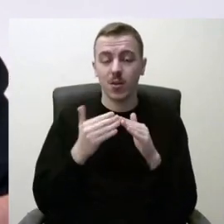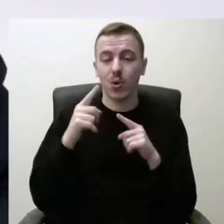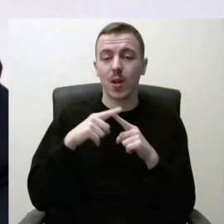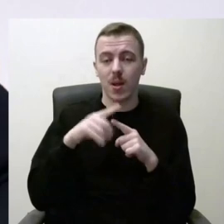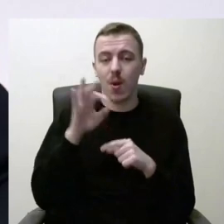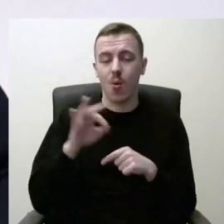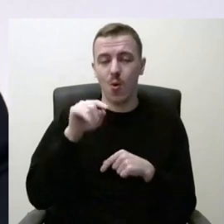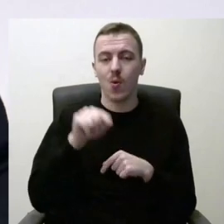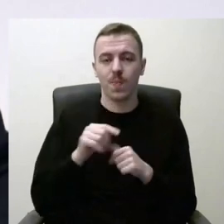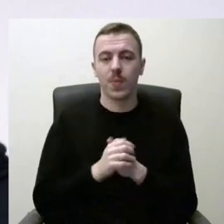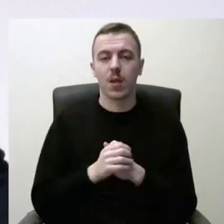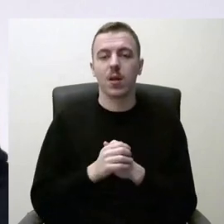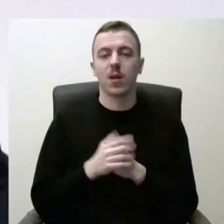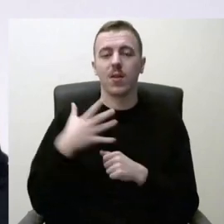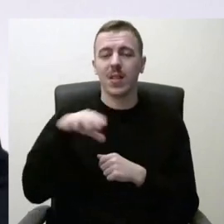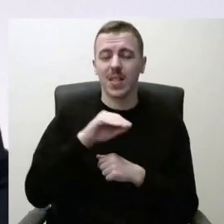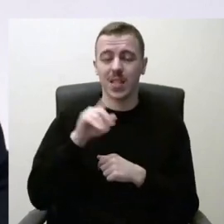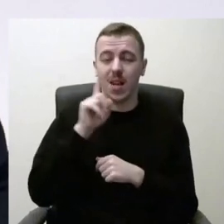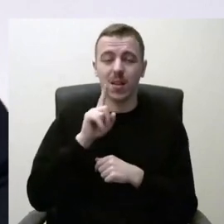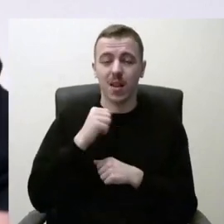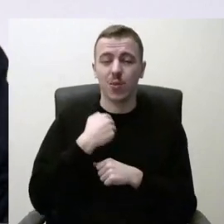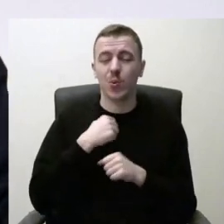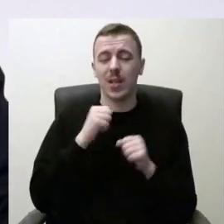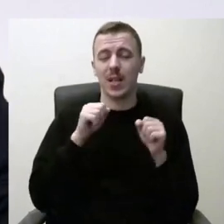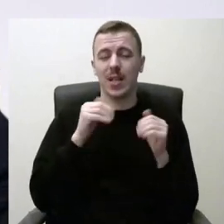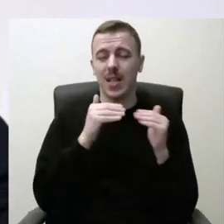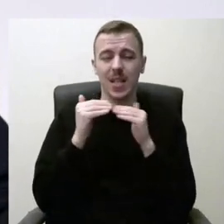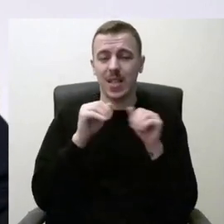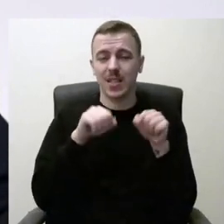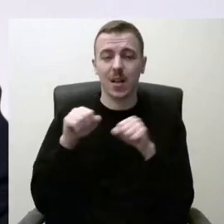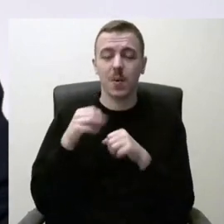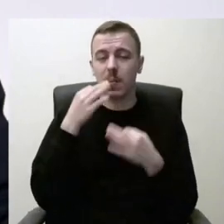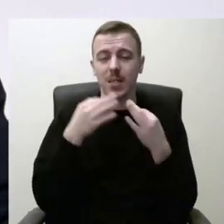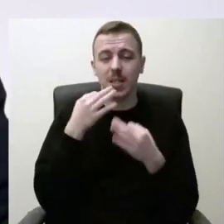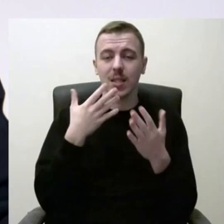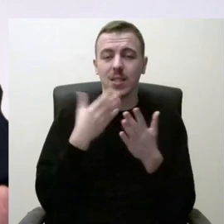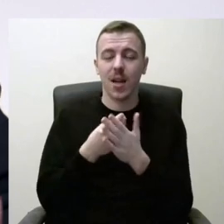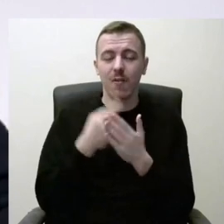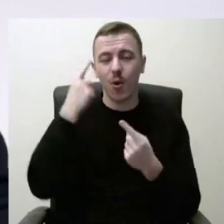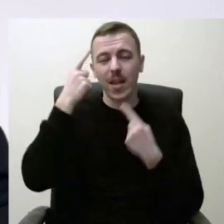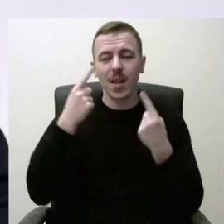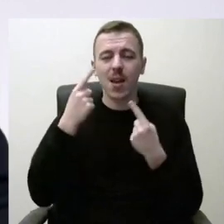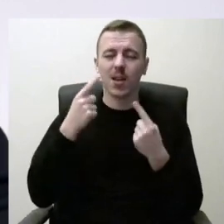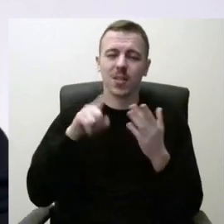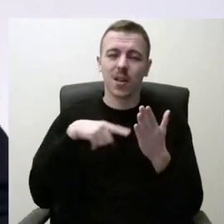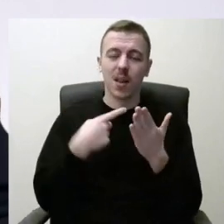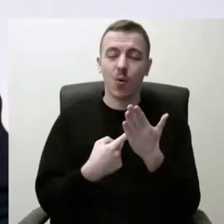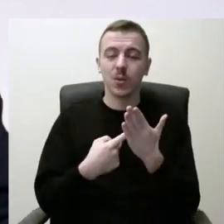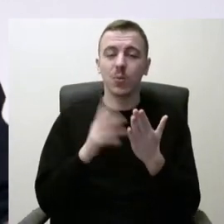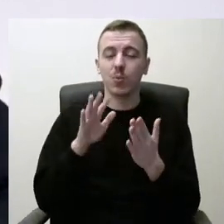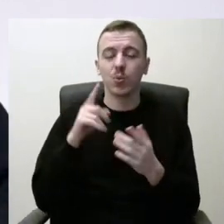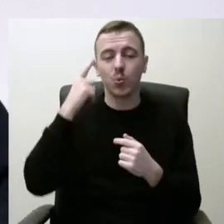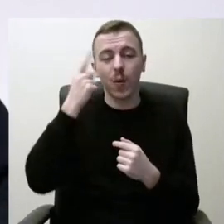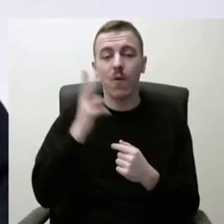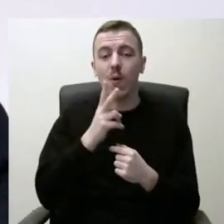Šioje laidoje visi kandidatai turės lygias galimybės išsakyti savo idėjas, klausimus laidos dalyviams